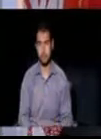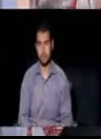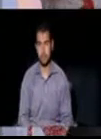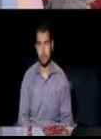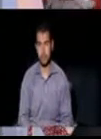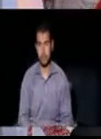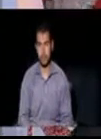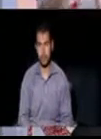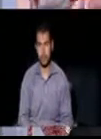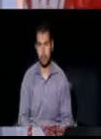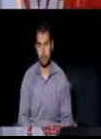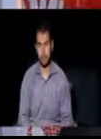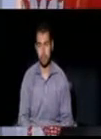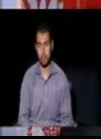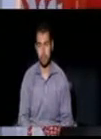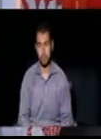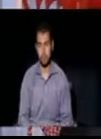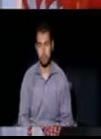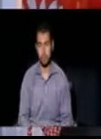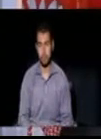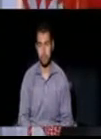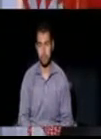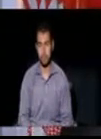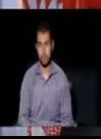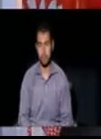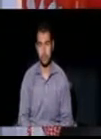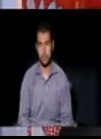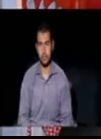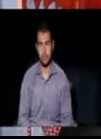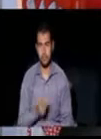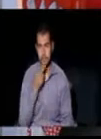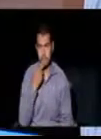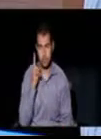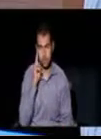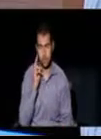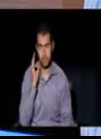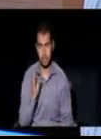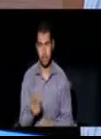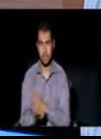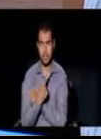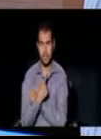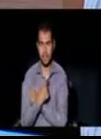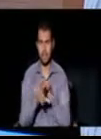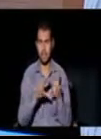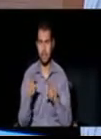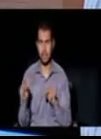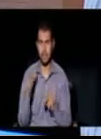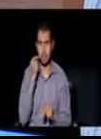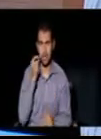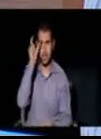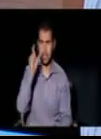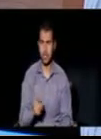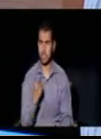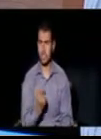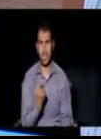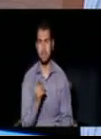لازم ان هو الصم ياخد حقوق في كل حاجه، في التعليم وفي كل حاجه. انت معاكي حق جدا، لان من خلال التقرير